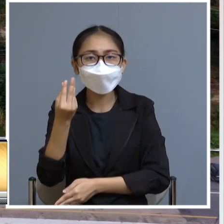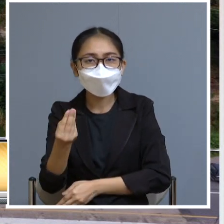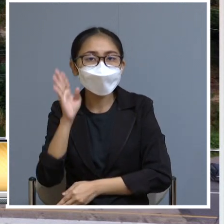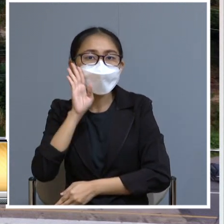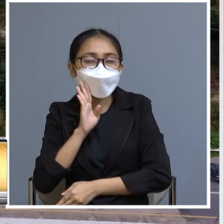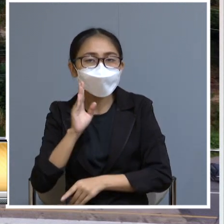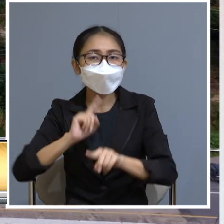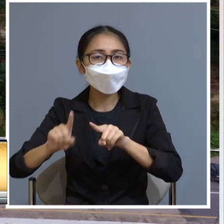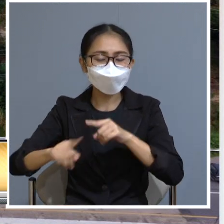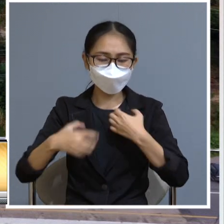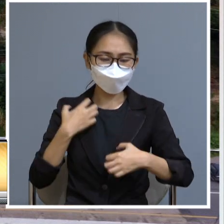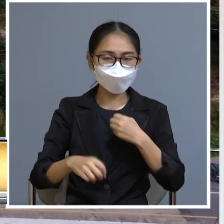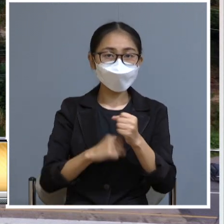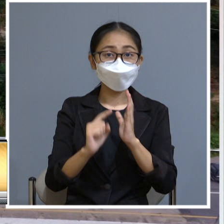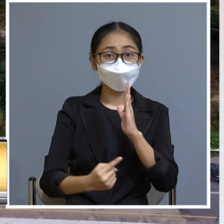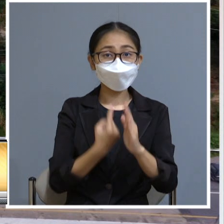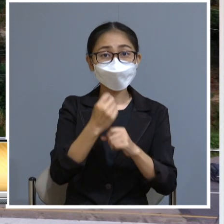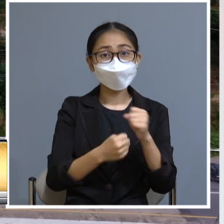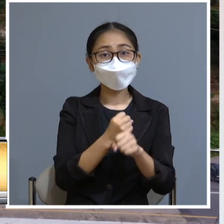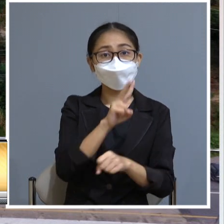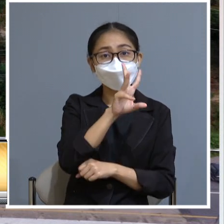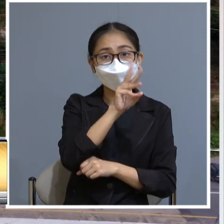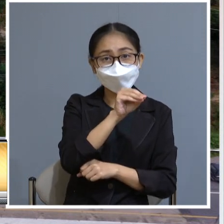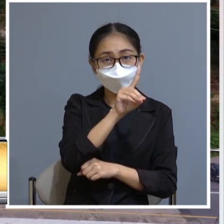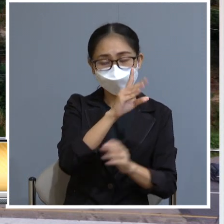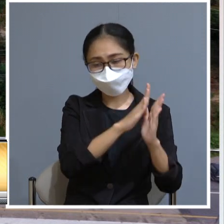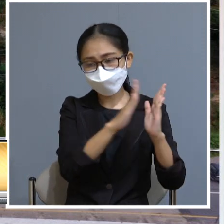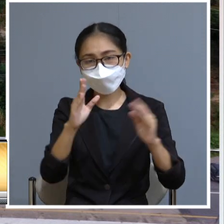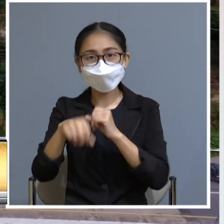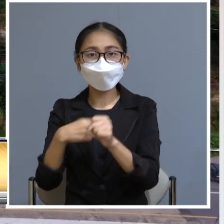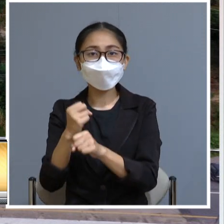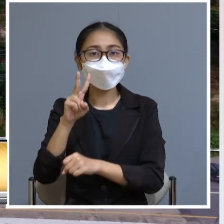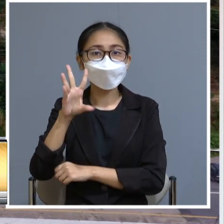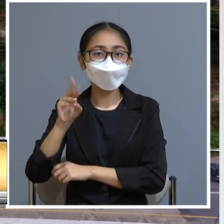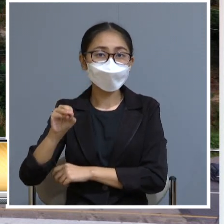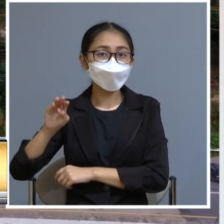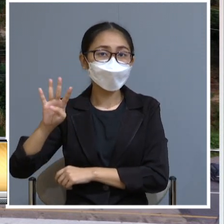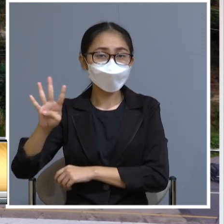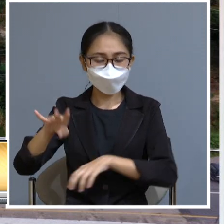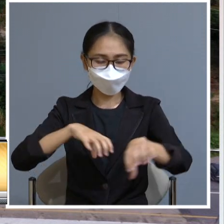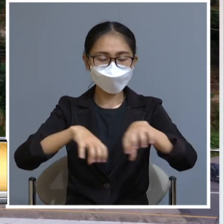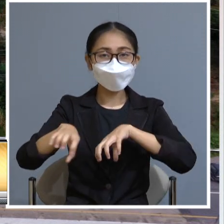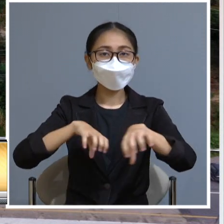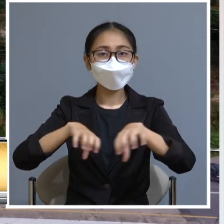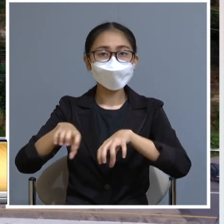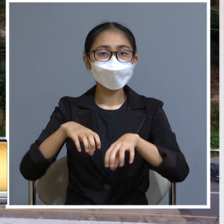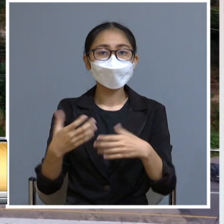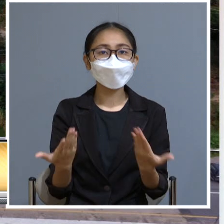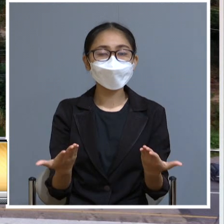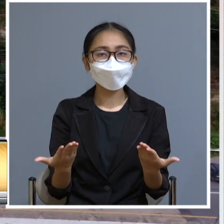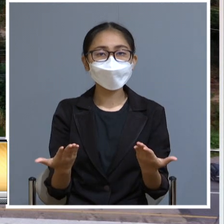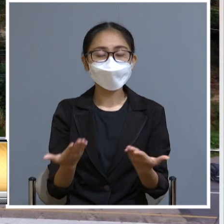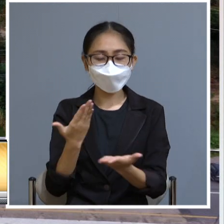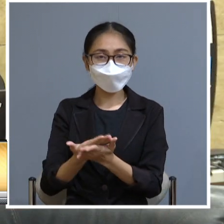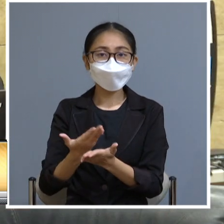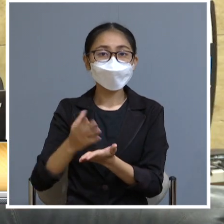่น ก ตั้งแต่ปี 61 ที่พวกน ยังไมมการ เดิเนือนการอย่ไรเพร น้ขาววาง